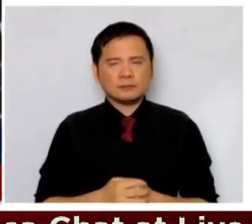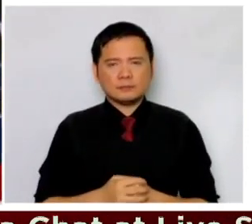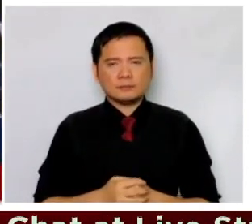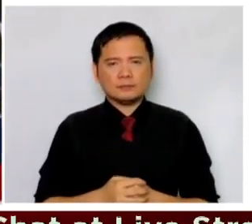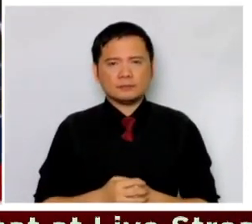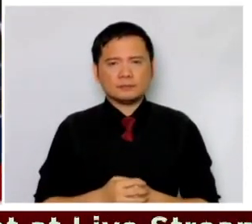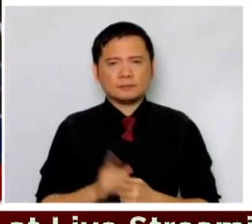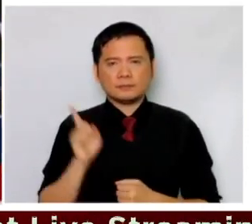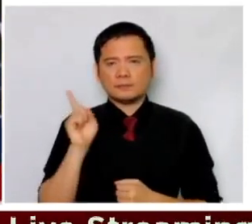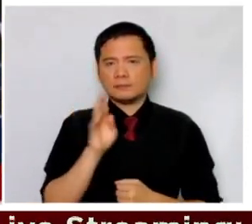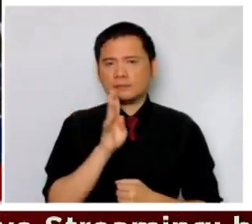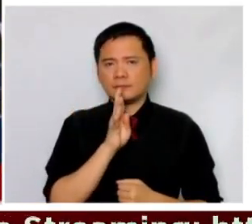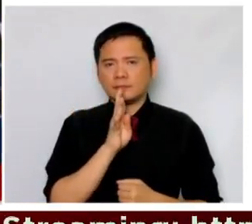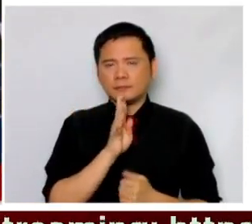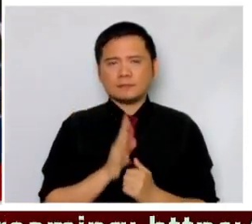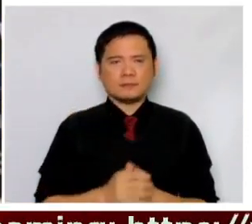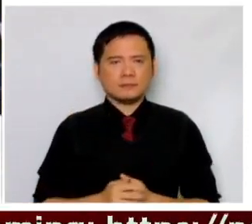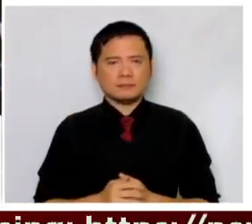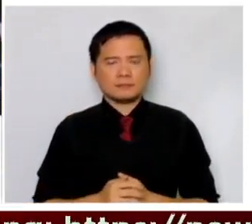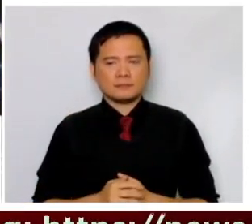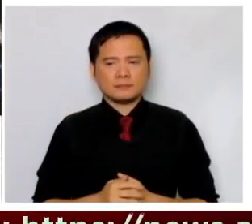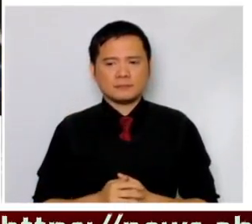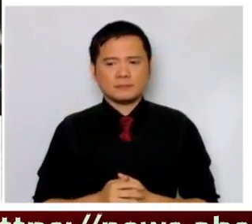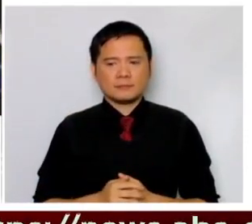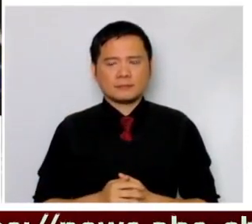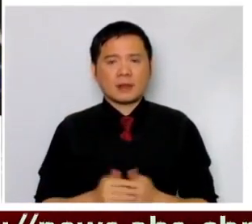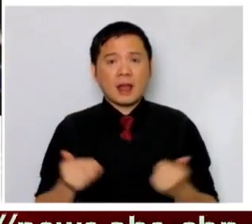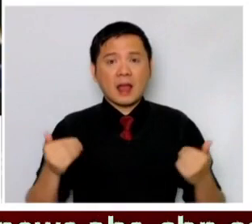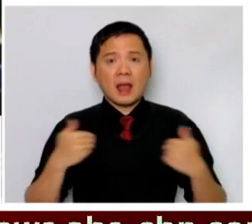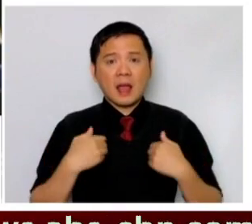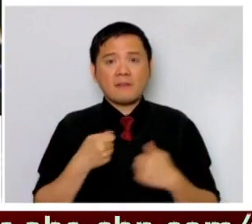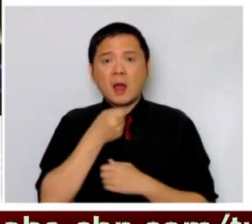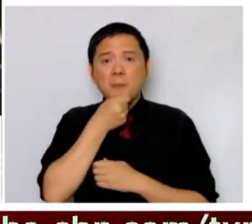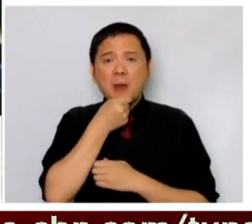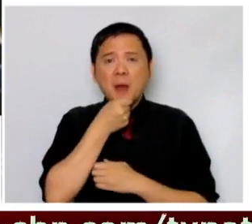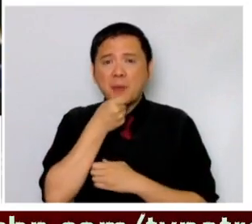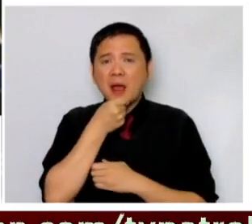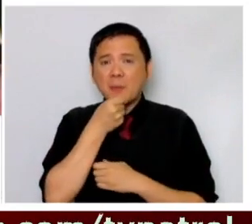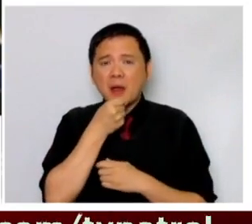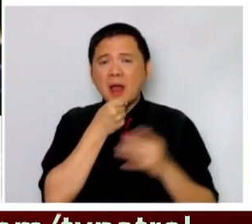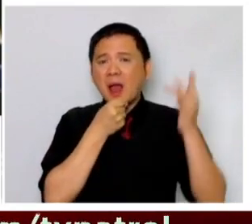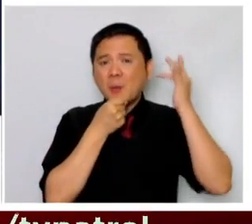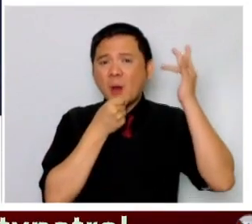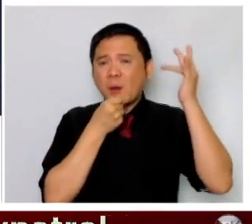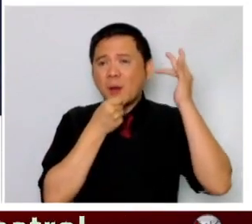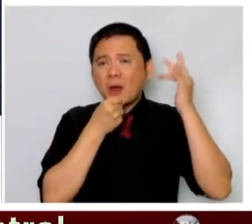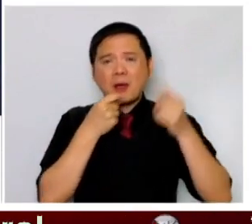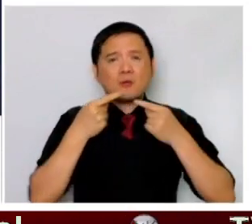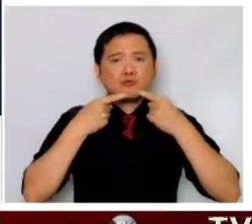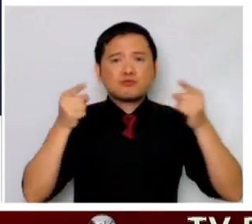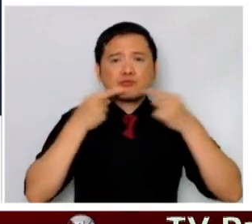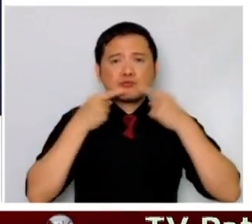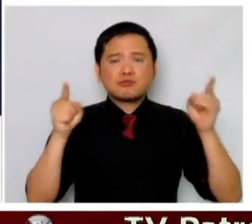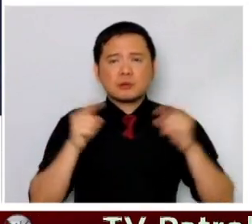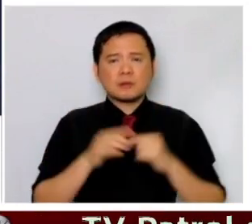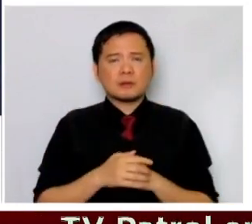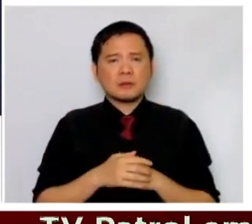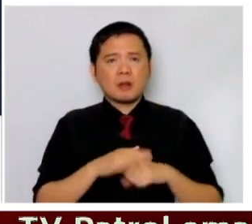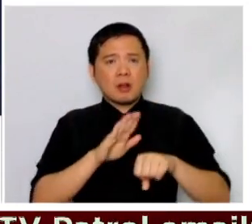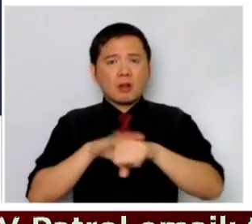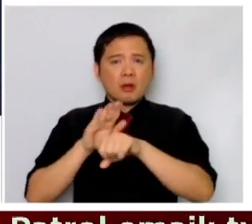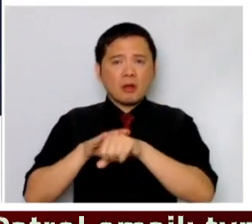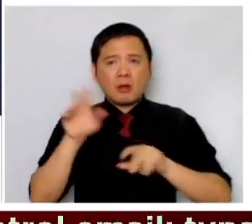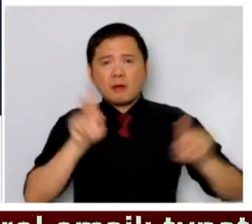announcement eh. Meron kaming megapon. Pinalalakad ko sa kagawad ko. Social distance natin sa isa't